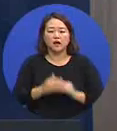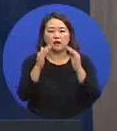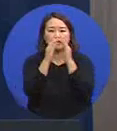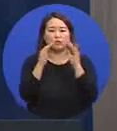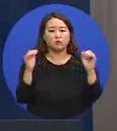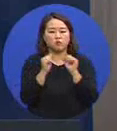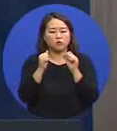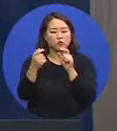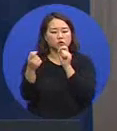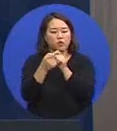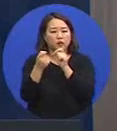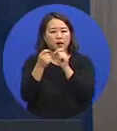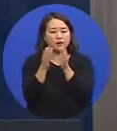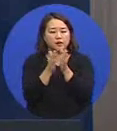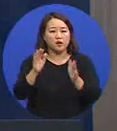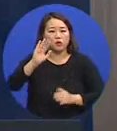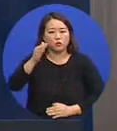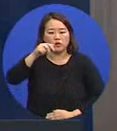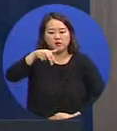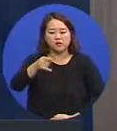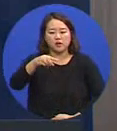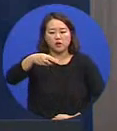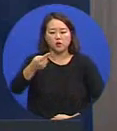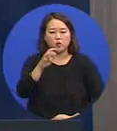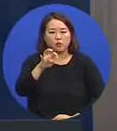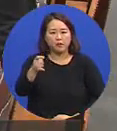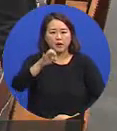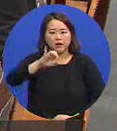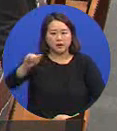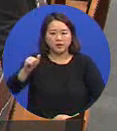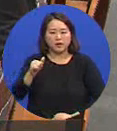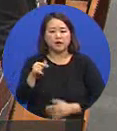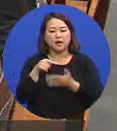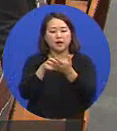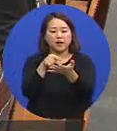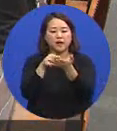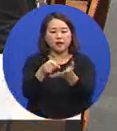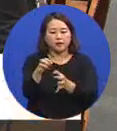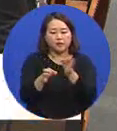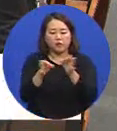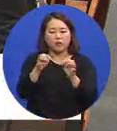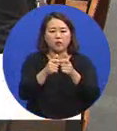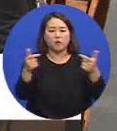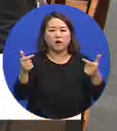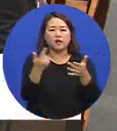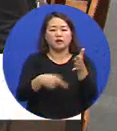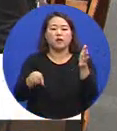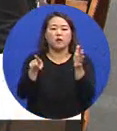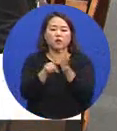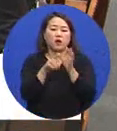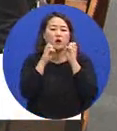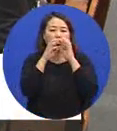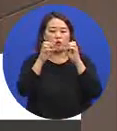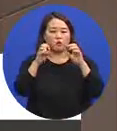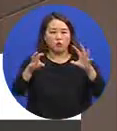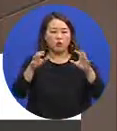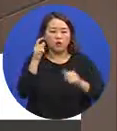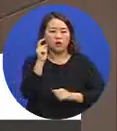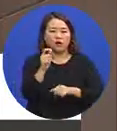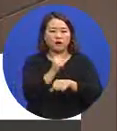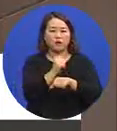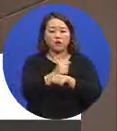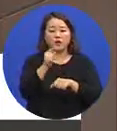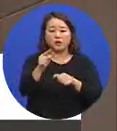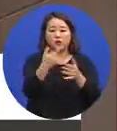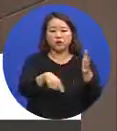전라북도가 조만간 도입될 제로페이 가맹점 확보를 위한 홍보를 강화합니다. 이를 위해서 금융기관, 소상공인연합회